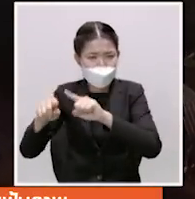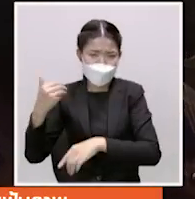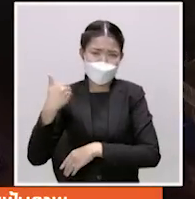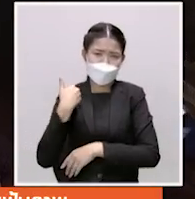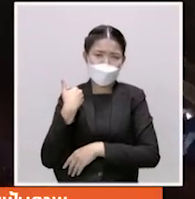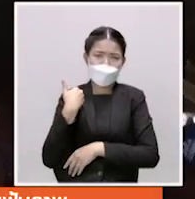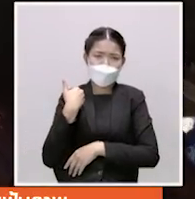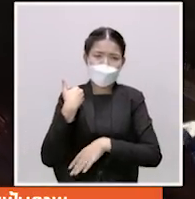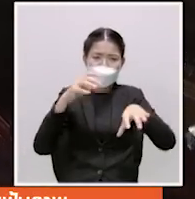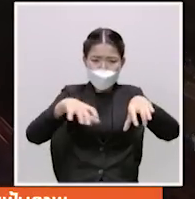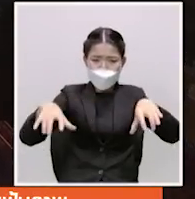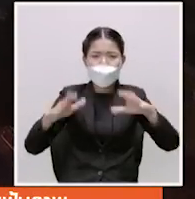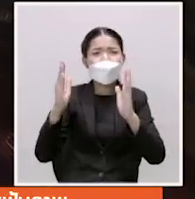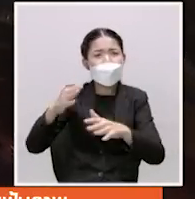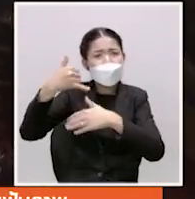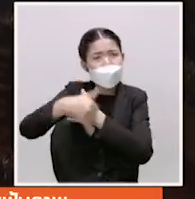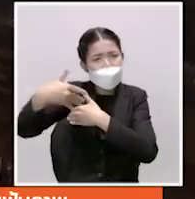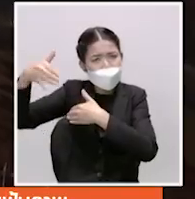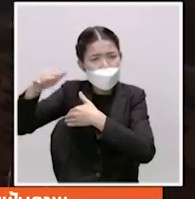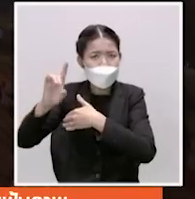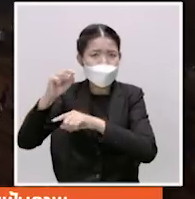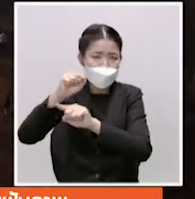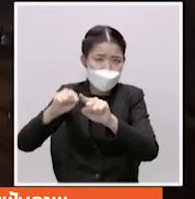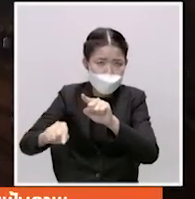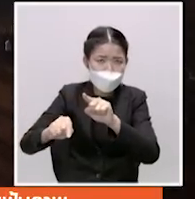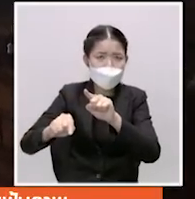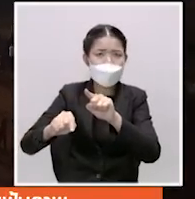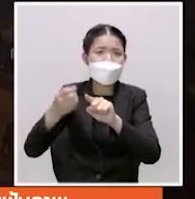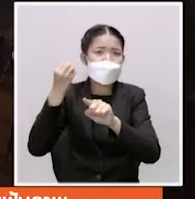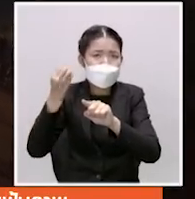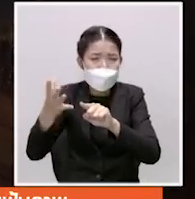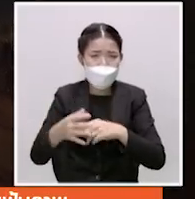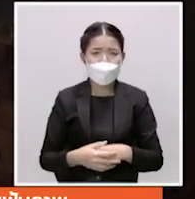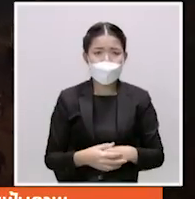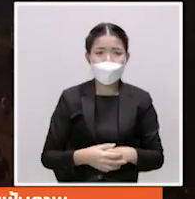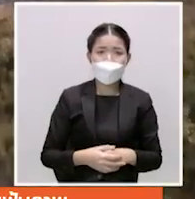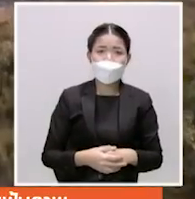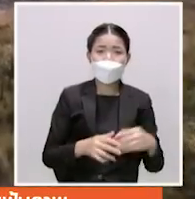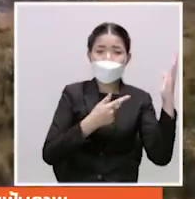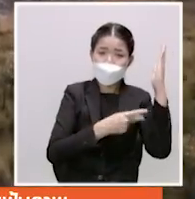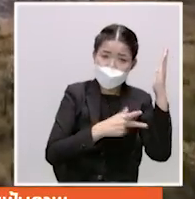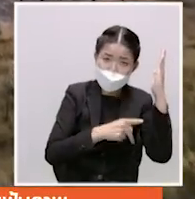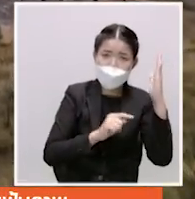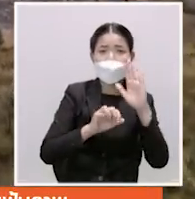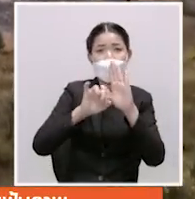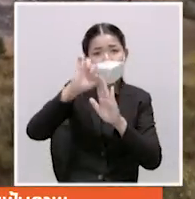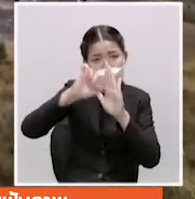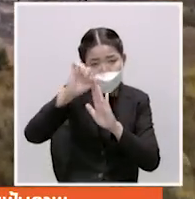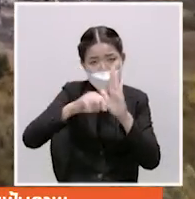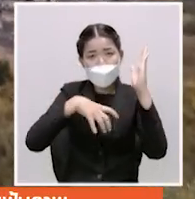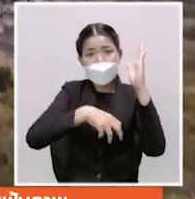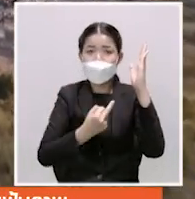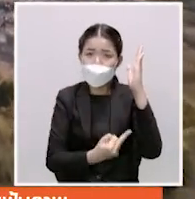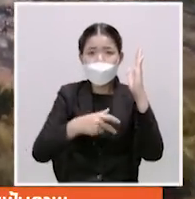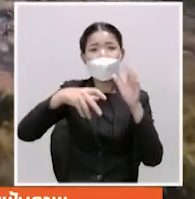านั้นที่พึ่งนักเที่ยวต่างชาติเกิน 80% ไม่ว่าภูเก็ตกระบี่พังงาสมุยเชียงใหม่พัทยาหัวหินก็ตามนะครับนั่นส่วนห